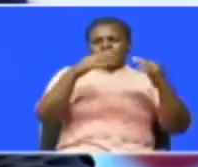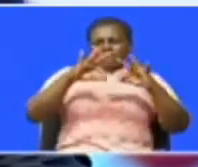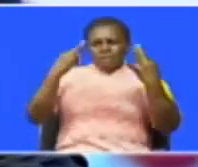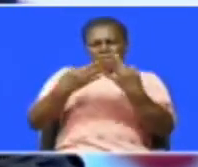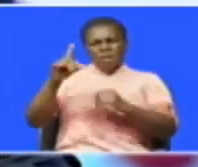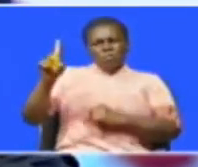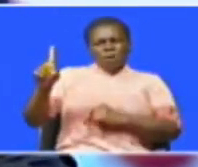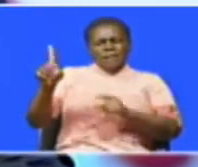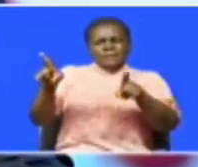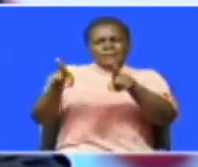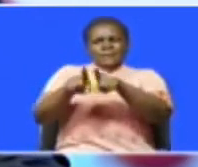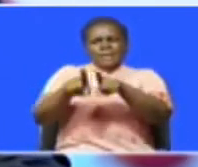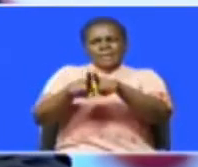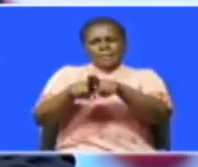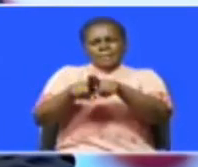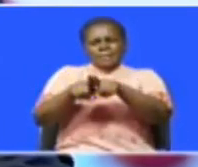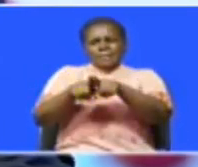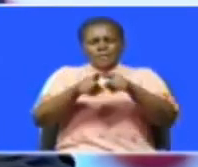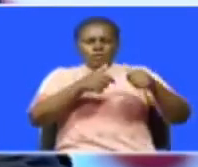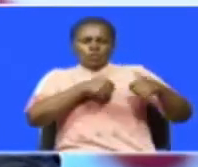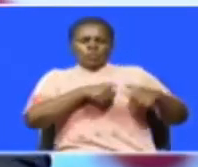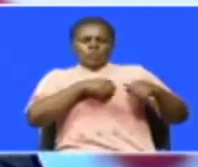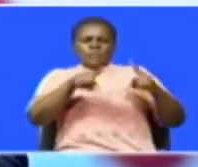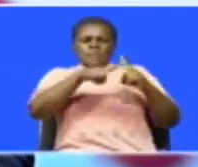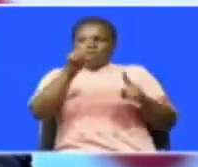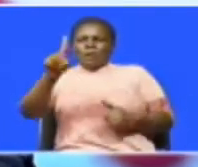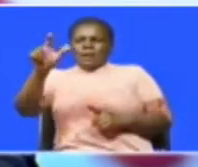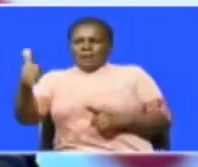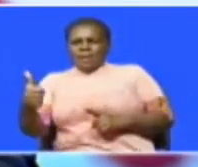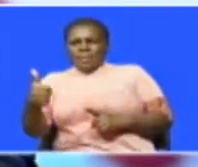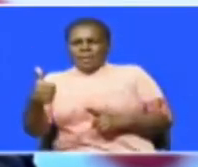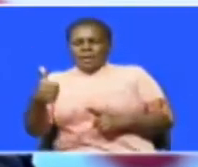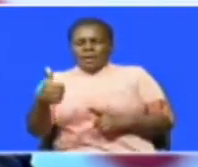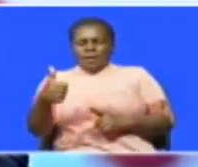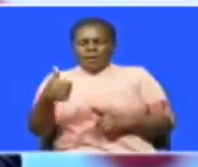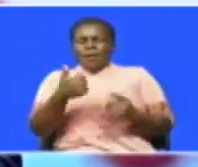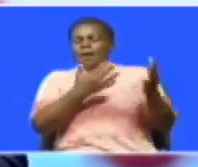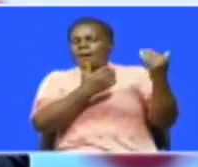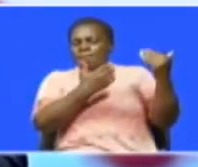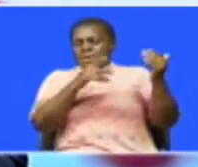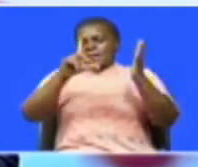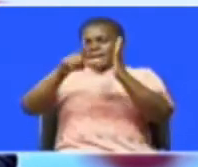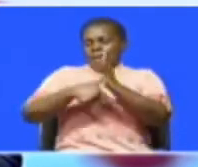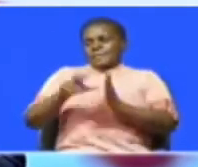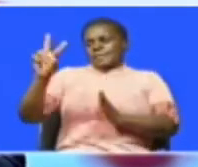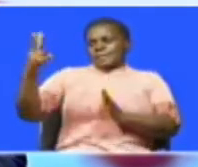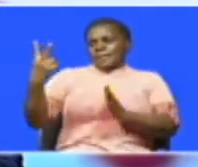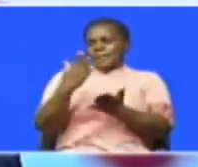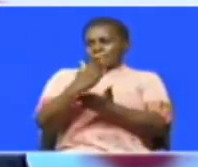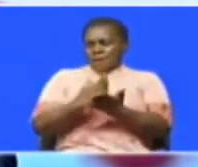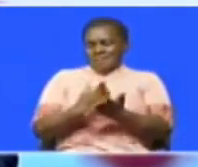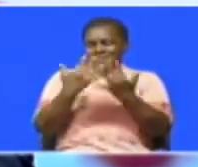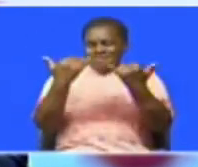familia moja pamoja na wapenzi kuuana. Ni taarifa ambayo imeandaliwa na mwanahabari mwenzangu ambayo tutakuletea katika sehemu ya pili,